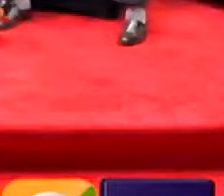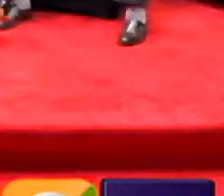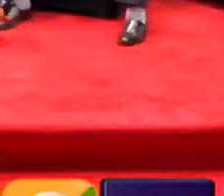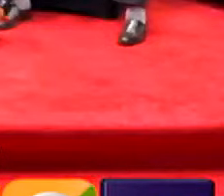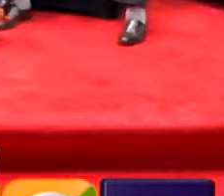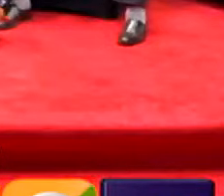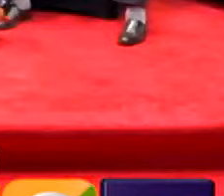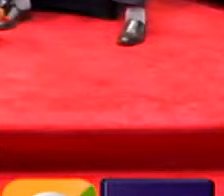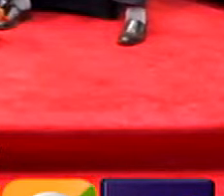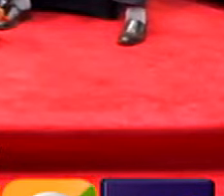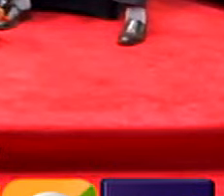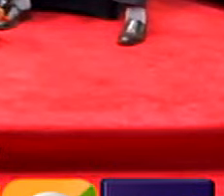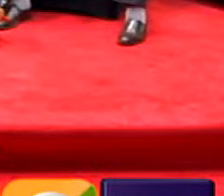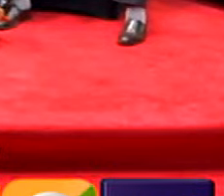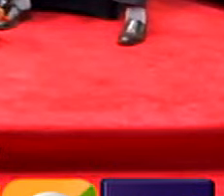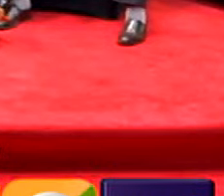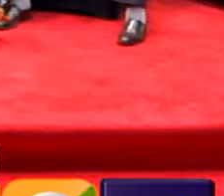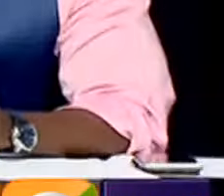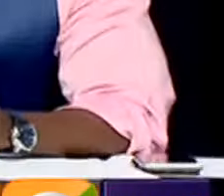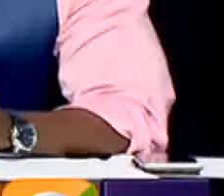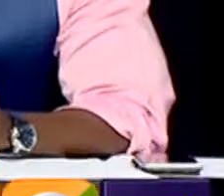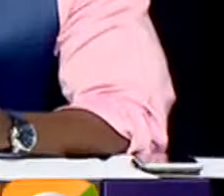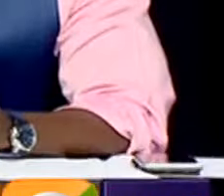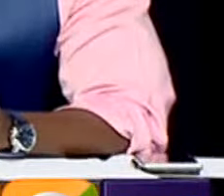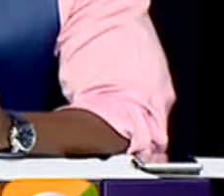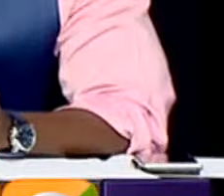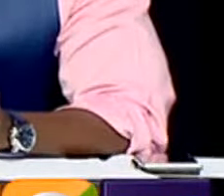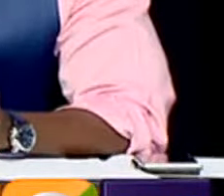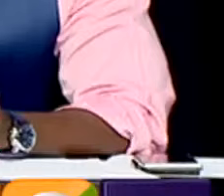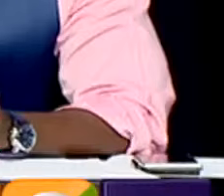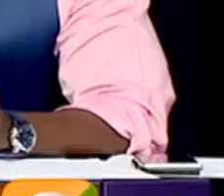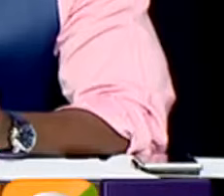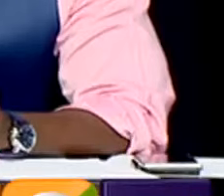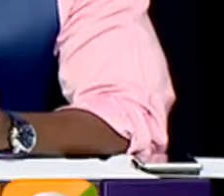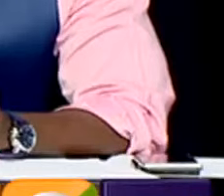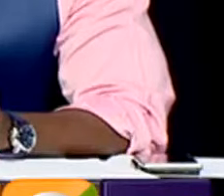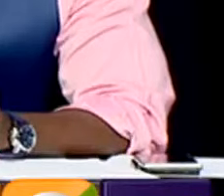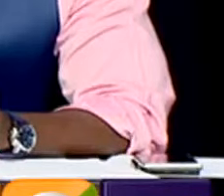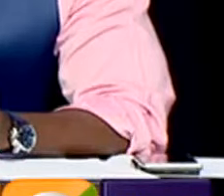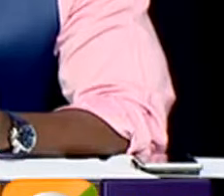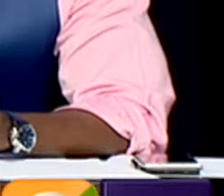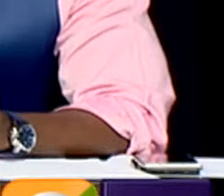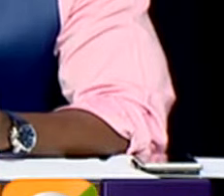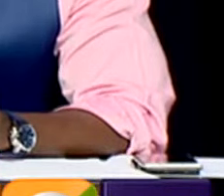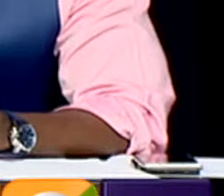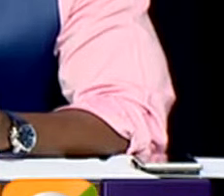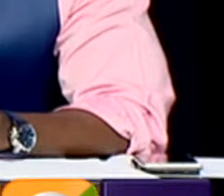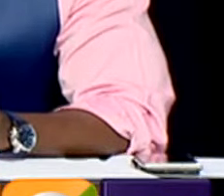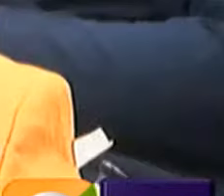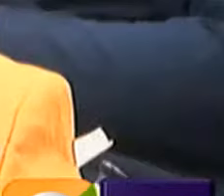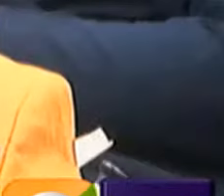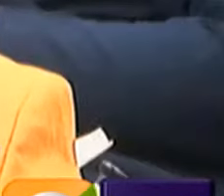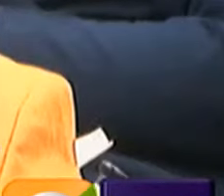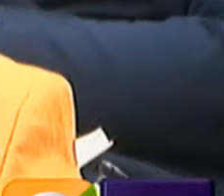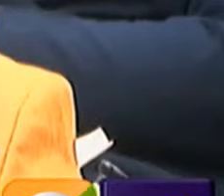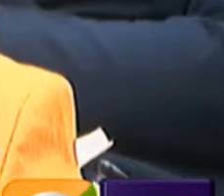iko juu zaidi, ama uamini kwa sababu unaona kwamba gharama maisha iko chini, ni nini ambacho uamini? Siamini hawa pollsters